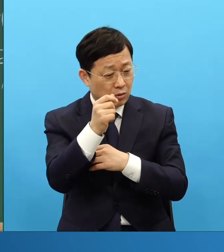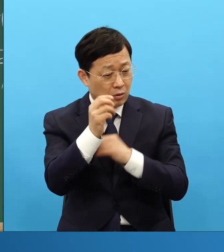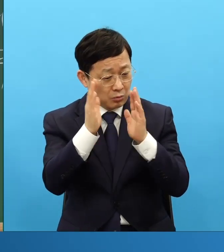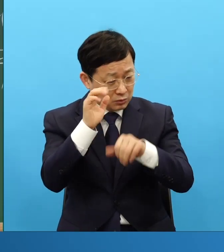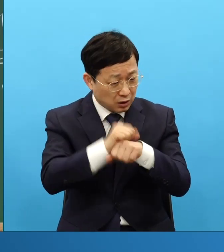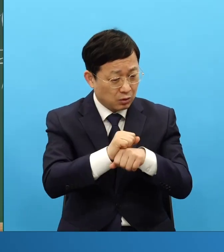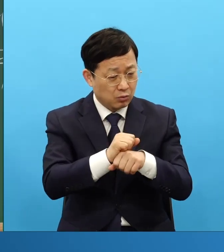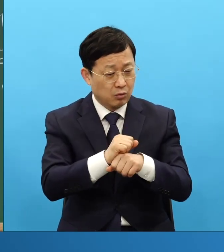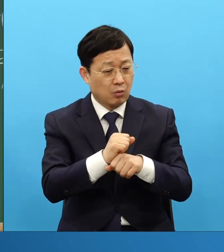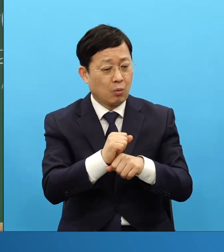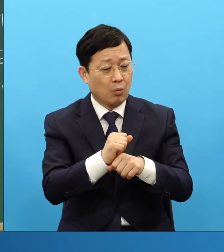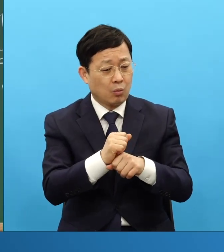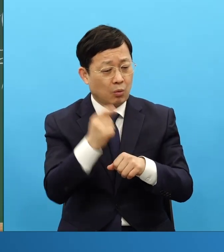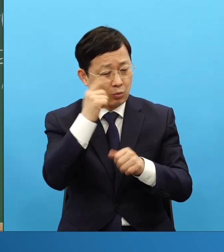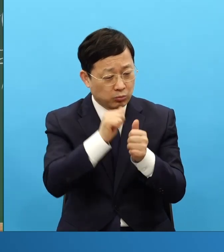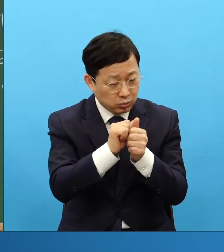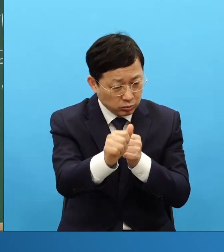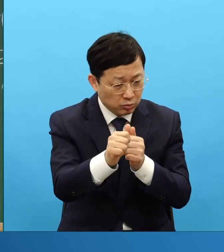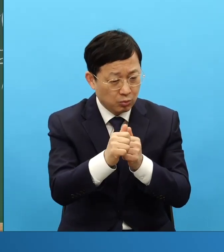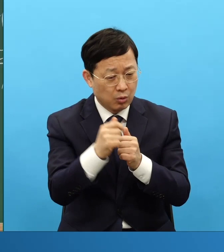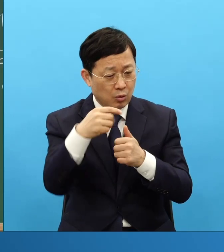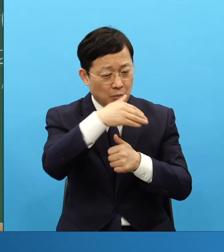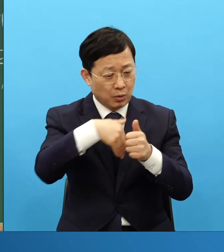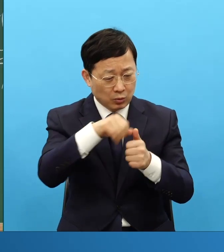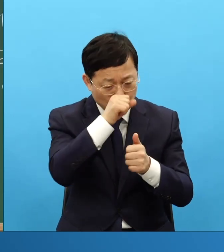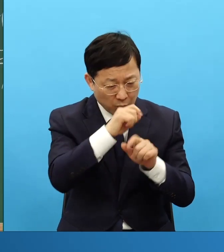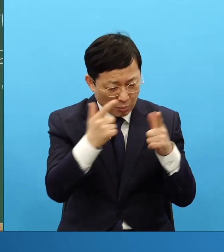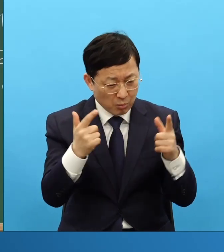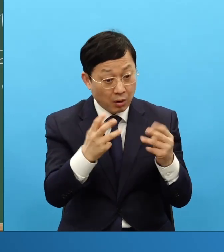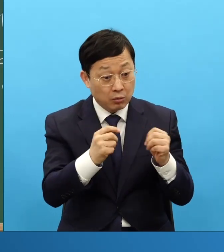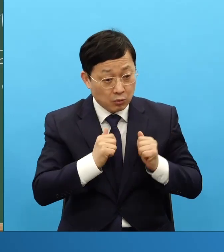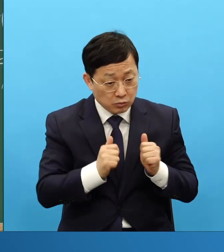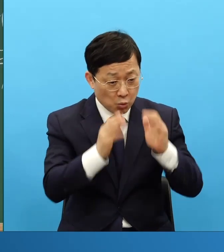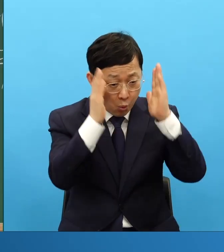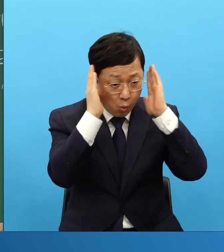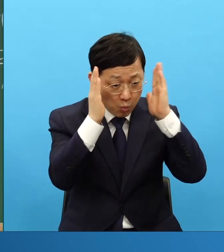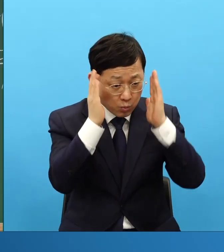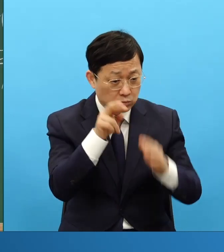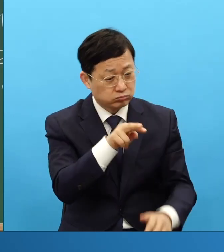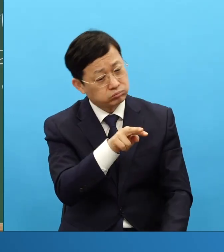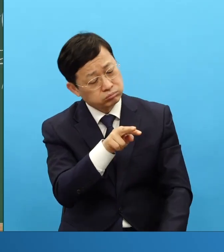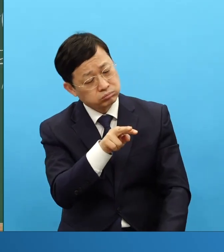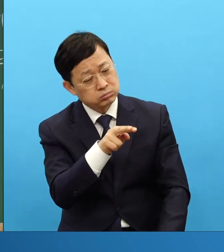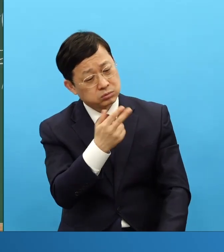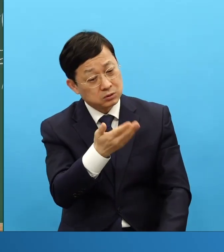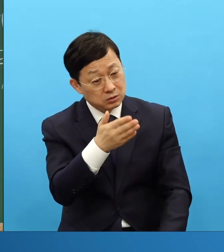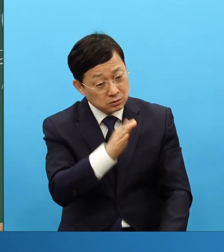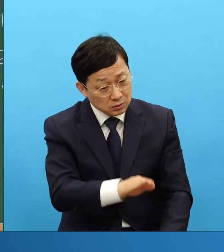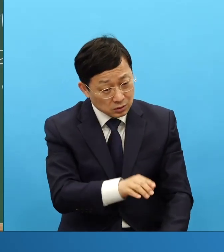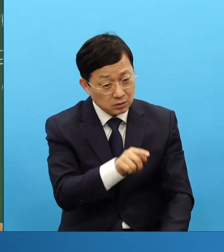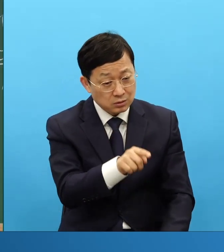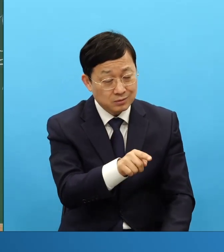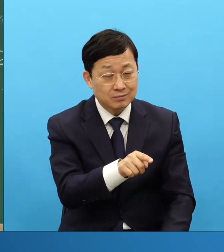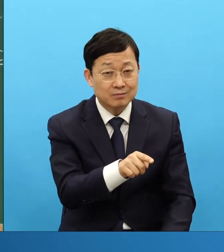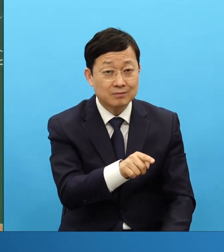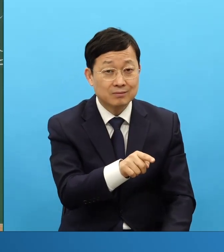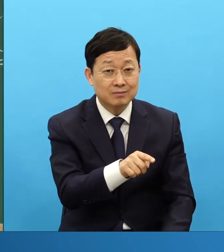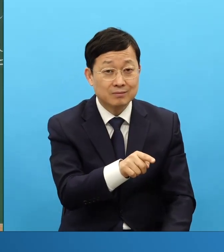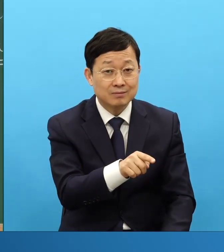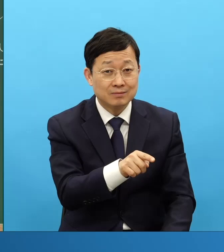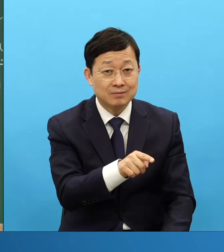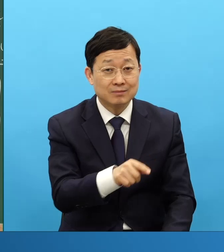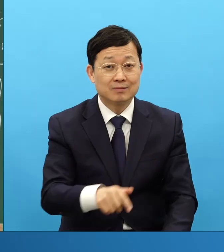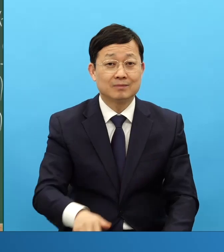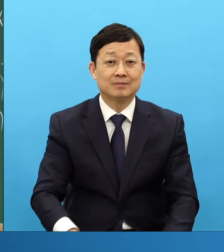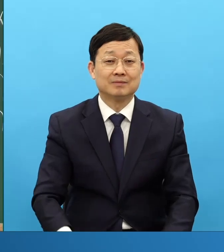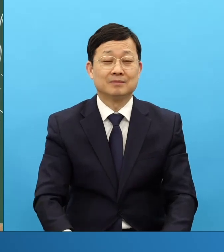공부도 잘하고 뭐 잘생기고 배경 좋고 많아요. And we're all studying the same thing, and there are much more renowned people than me. Those who have a greater background, those who had money, and those who